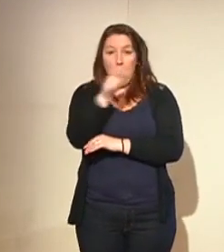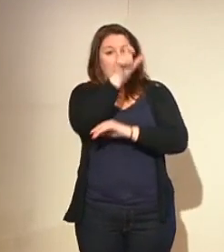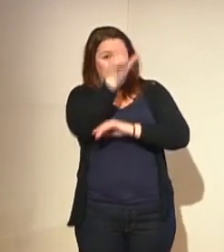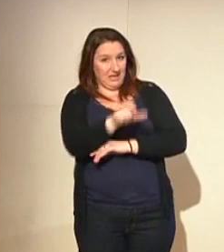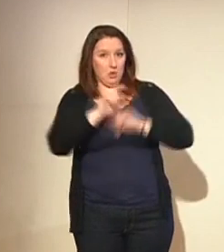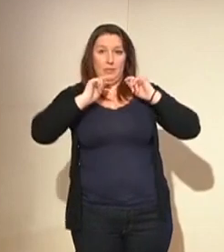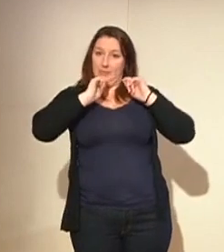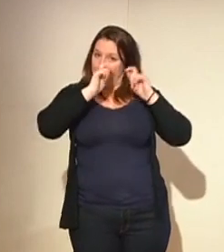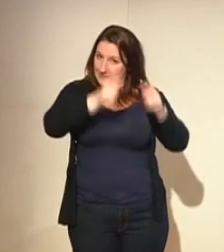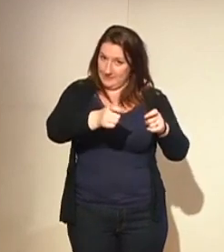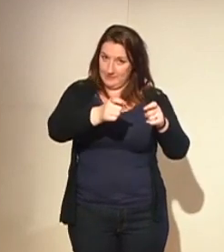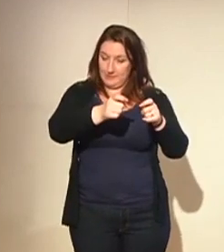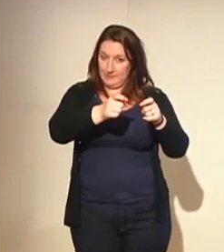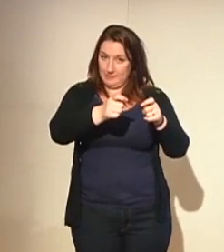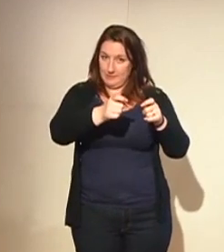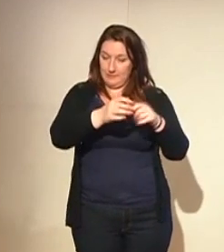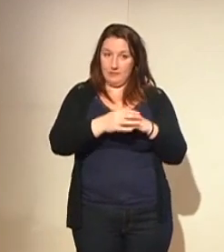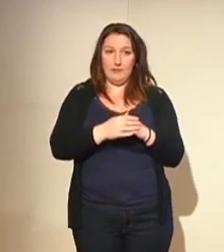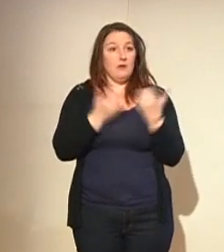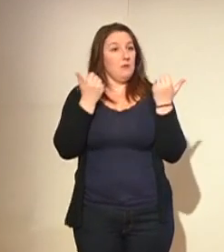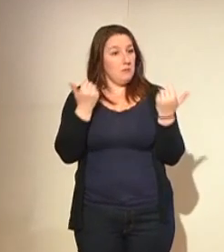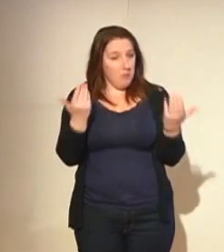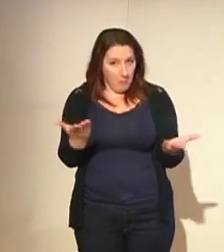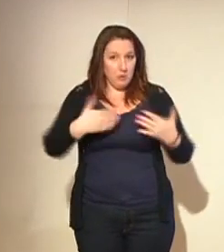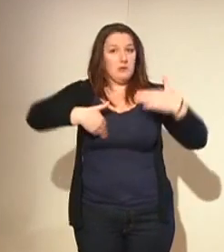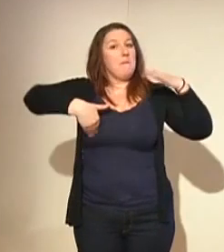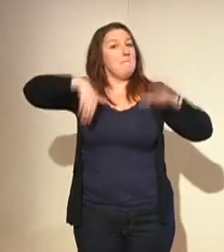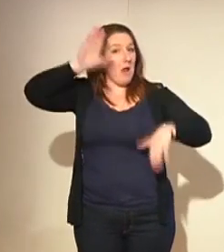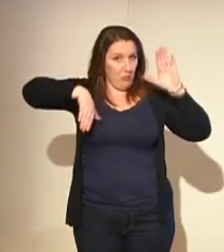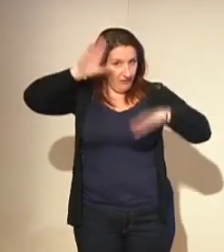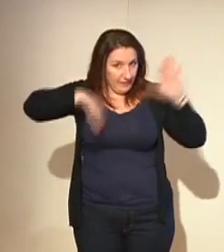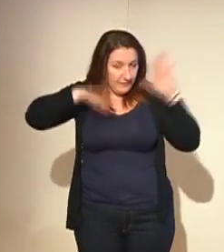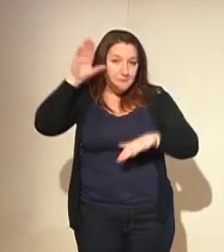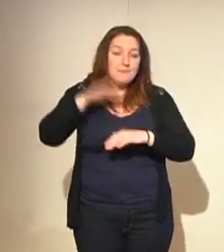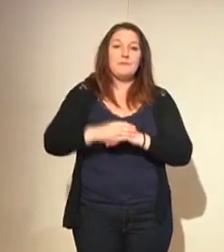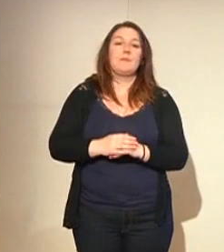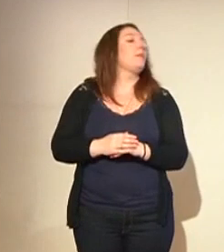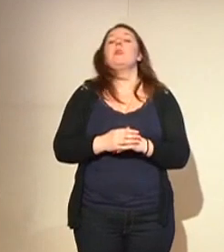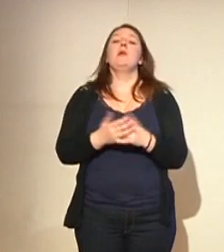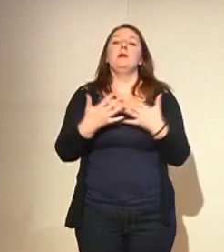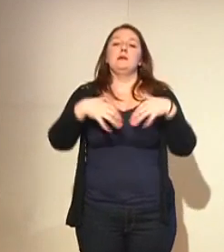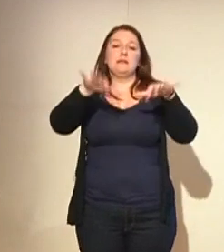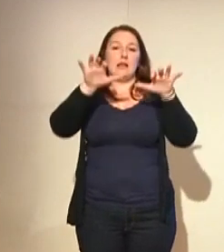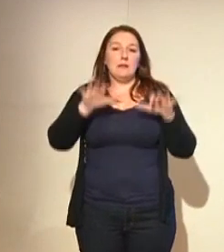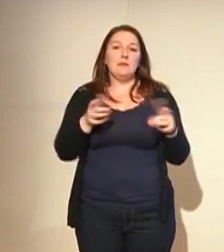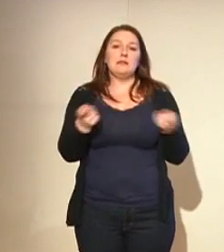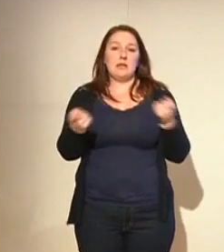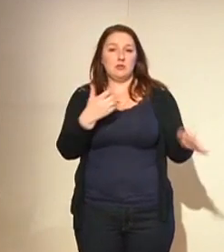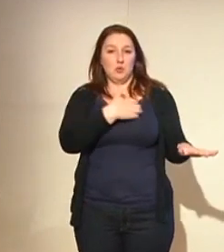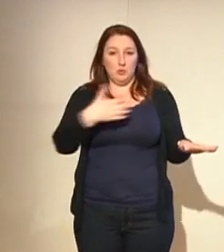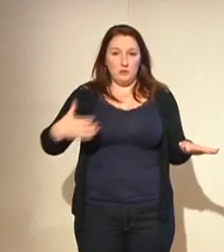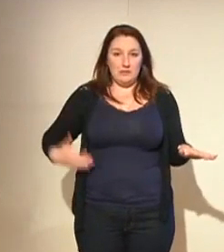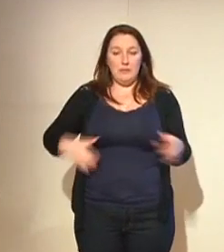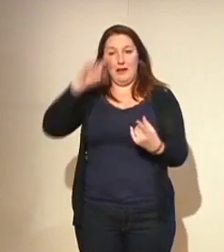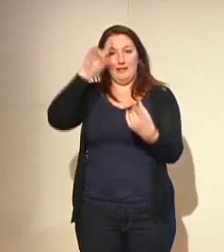de personnes se fasse à main levée il s'agit de l'administration municipale des commun des